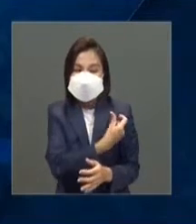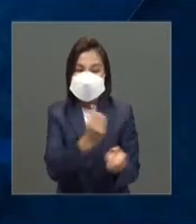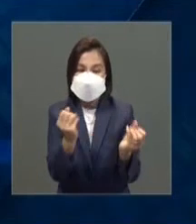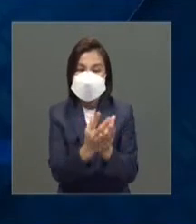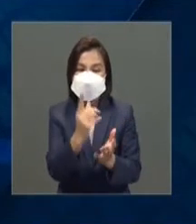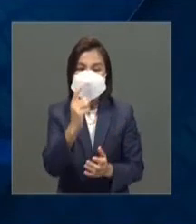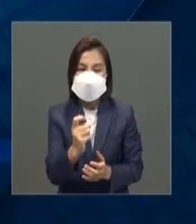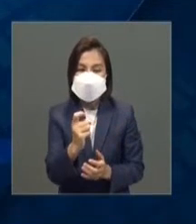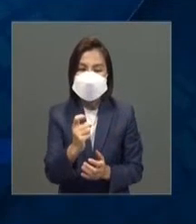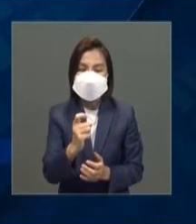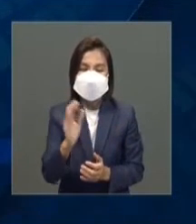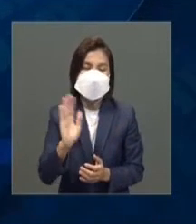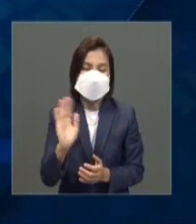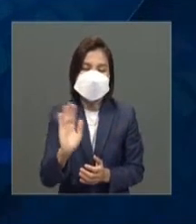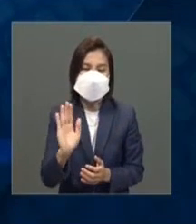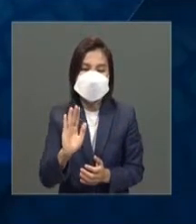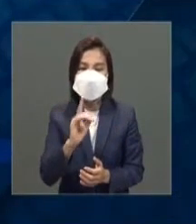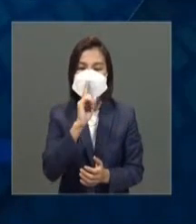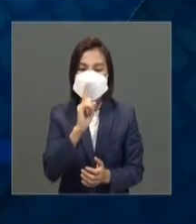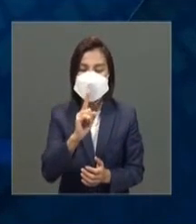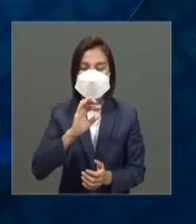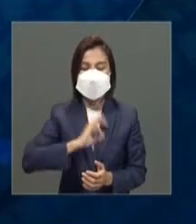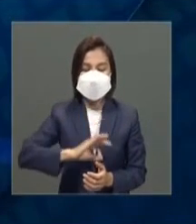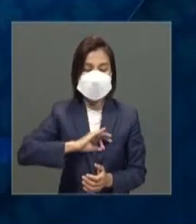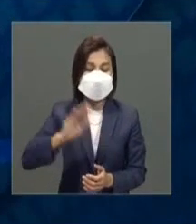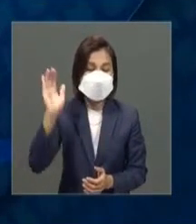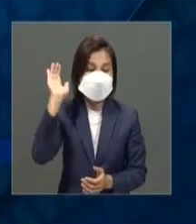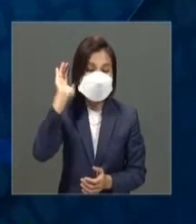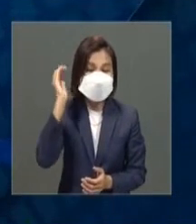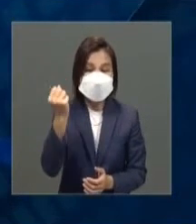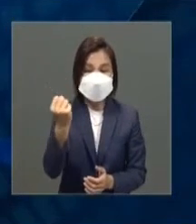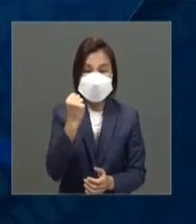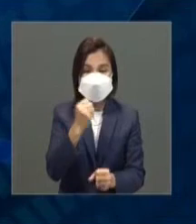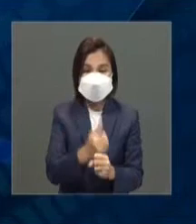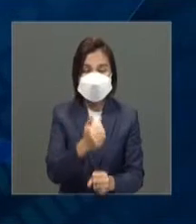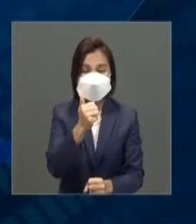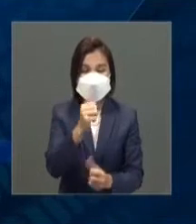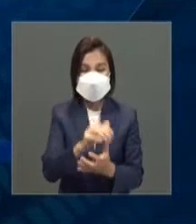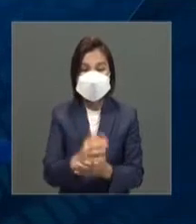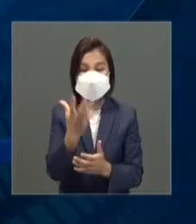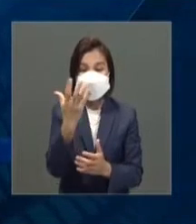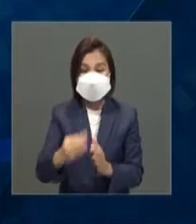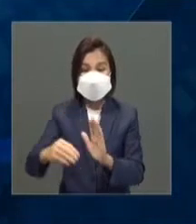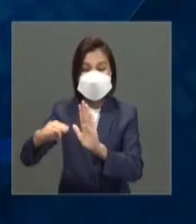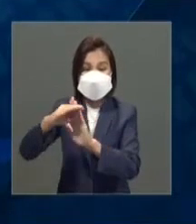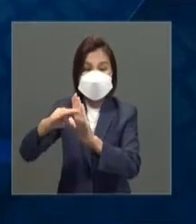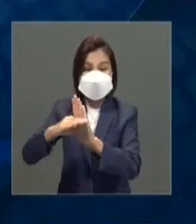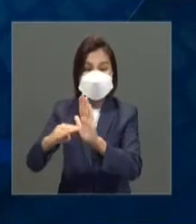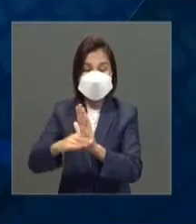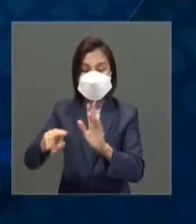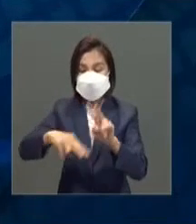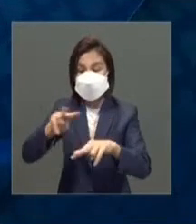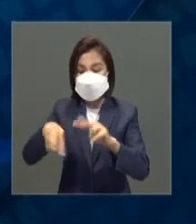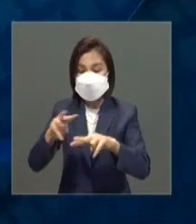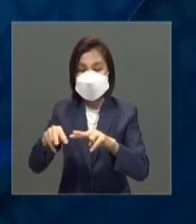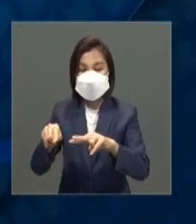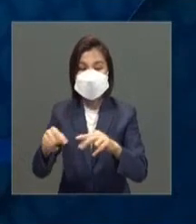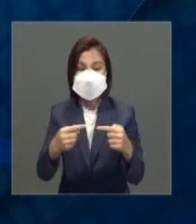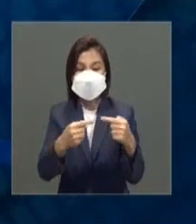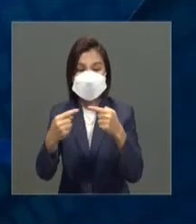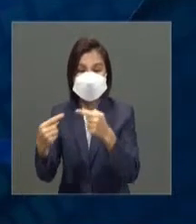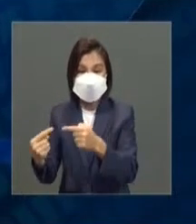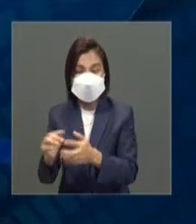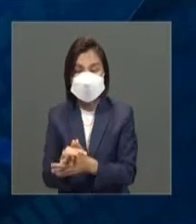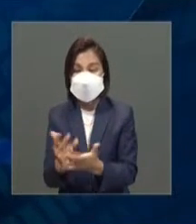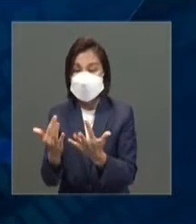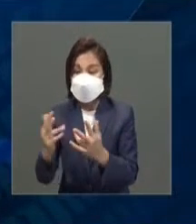ครับก็ยืนยันความมั่นใจนะครับในส่วนของจำนวนที่เหลืออยู่ในกระบวนการที่จะมีการสืบค้นข้อมูลเอาผ